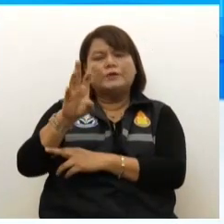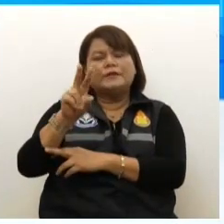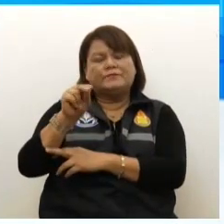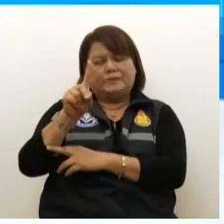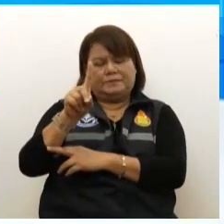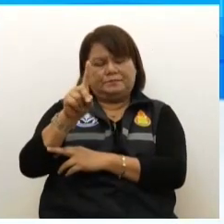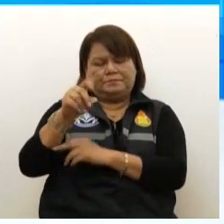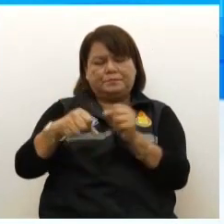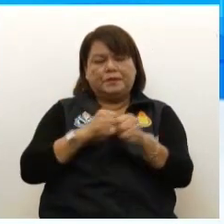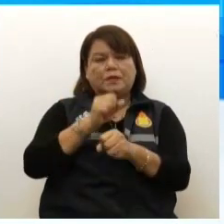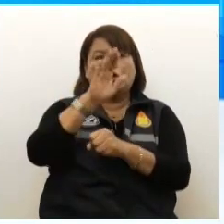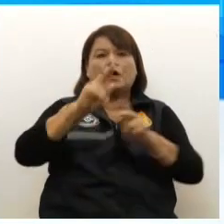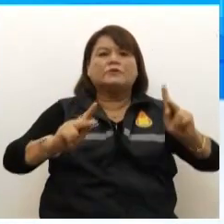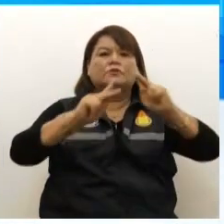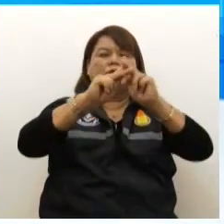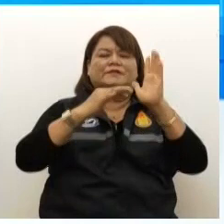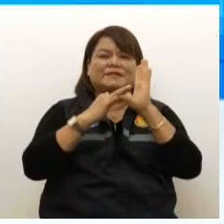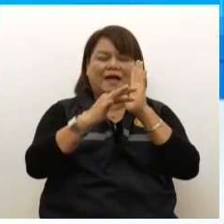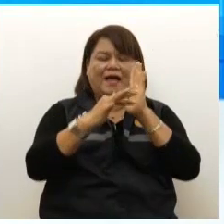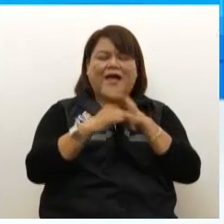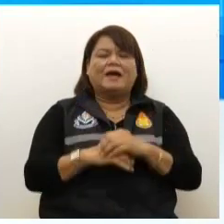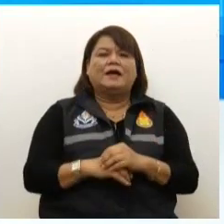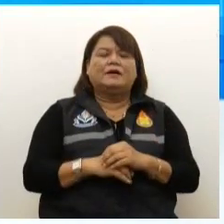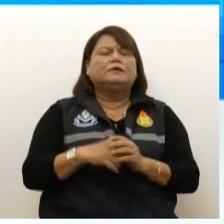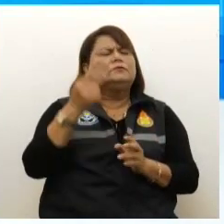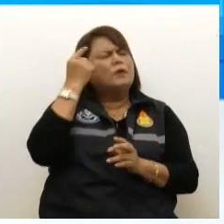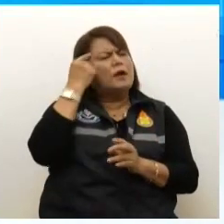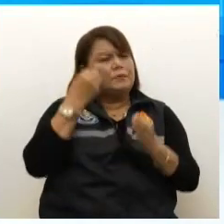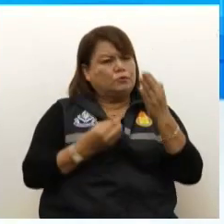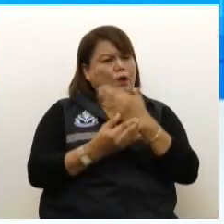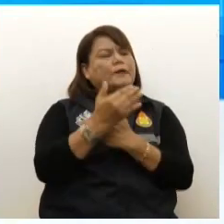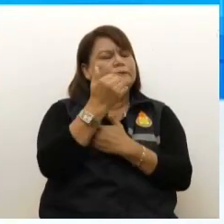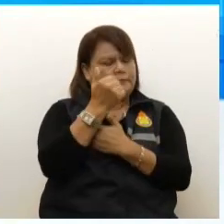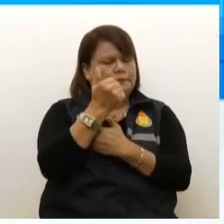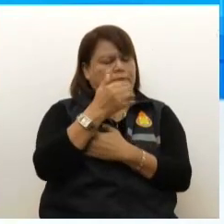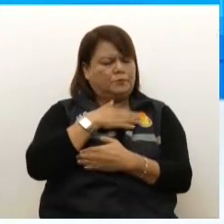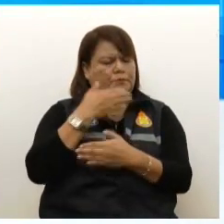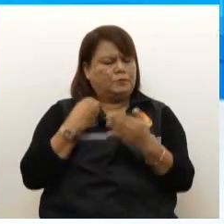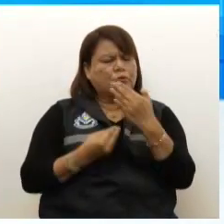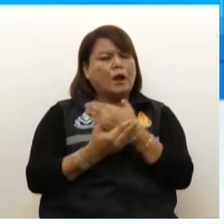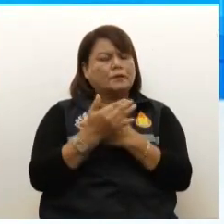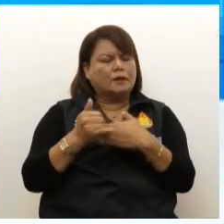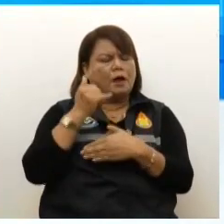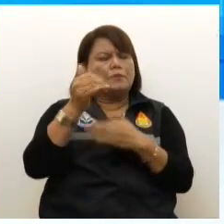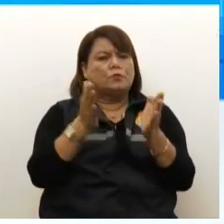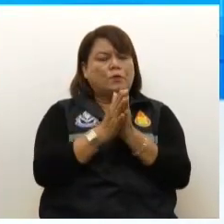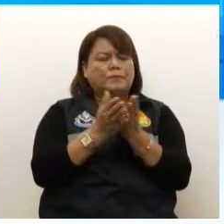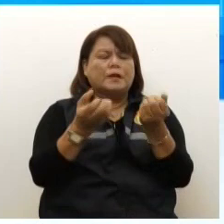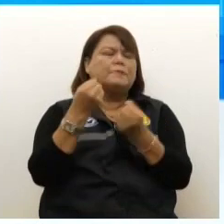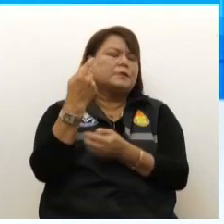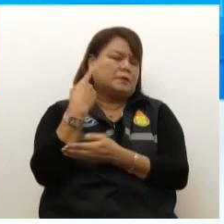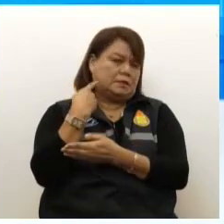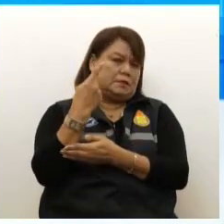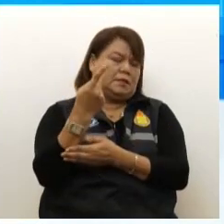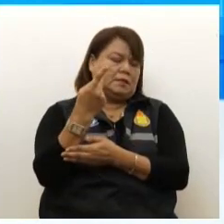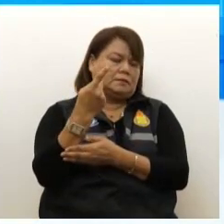กระทรวงศึกษาธิการด้วยก็ถือว่าเป็นโอกาสอันดีที่ผมได้มีโอกาสได้ไปร่วมแล้วก็ได้รับเกียรติอย่างสูงจากท